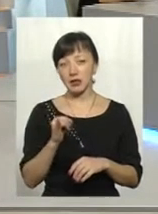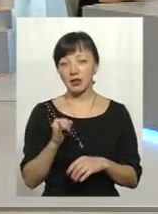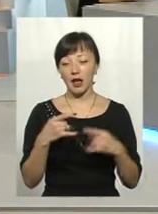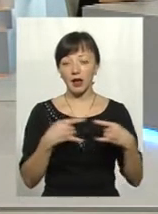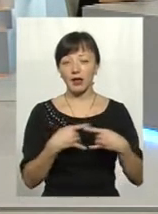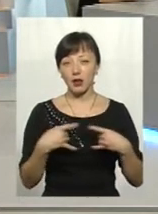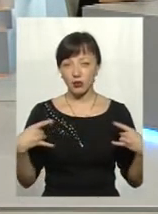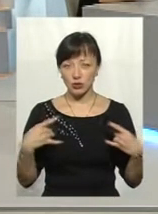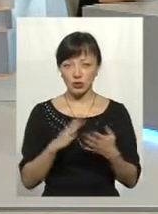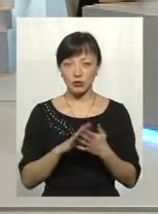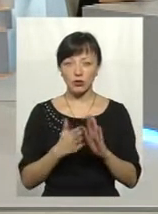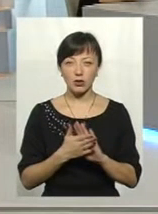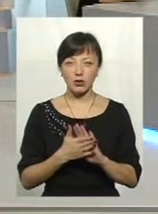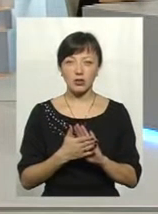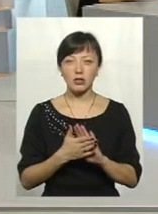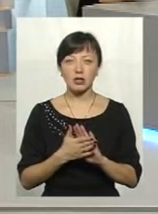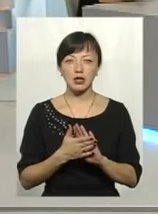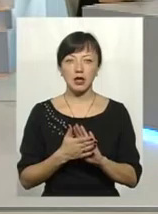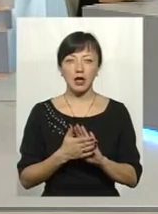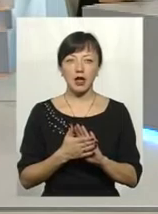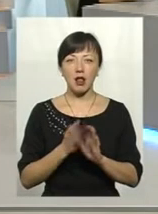рентгенологічна картина, рентгенологічні дані,